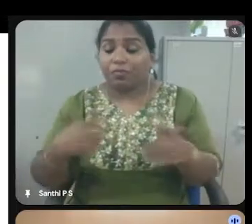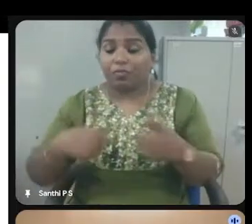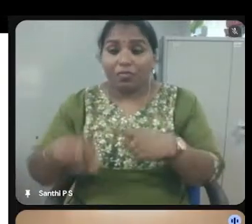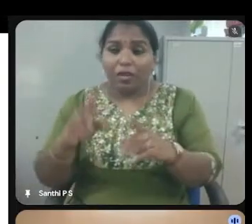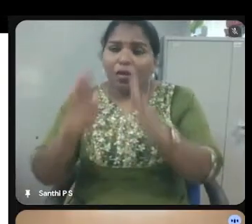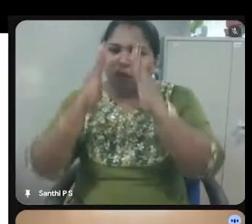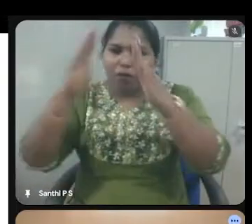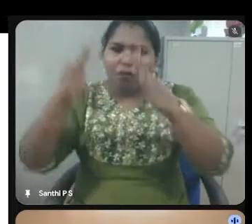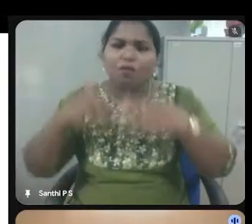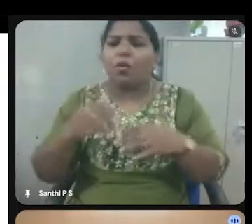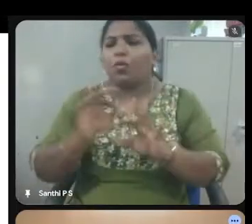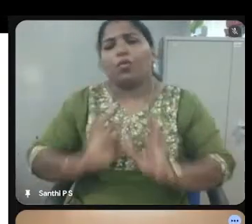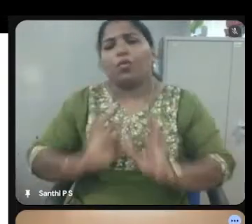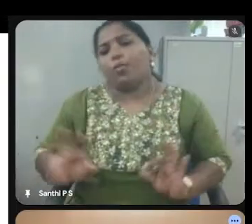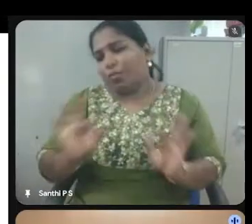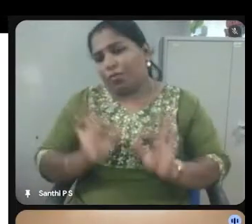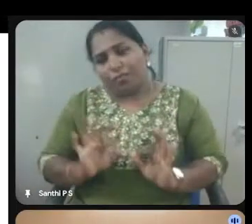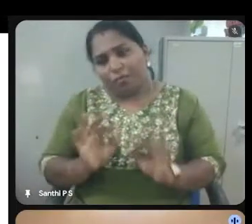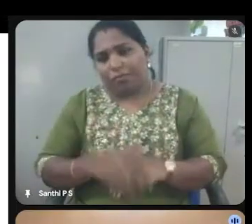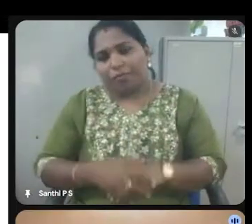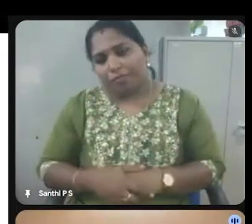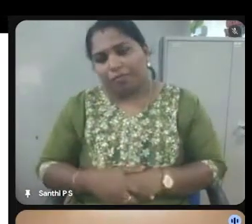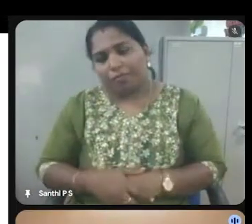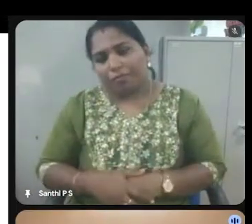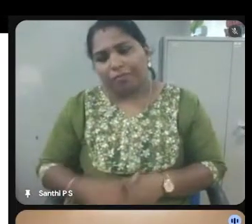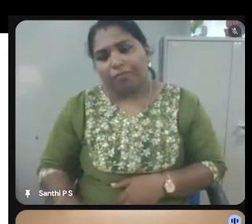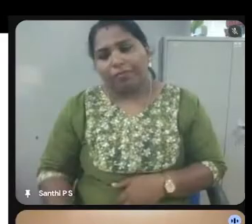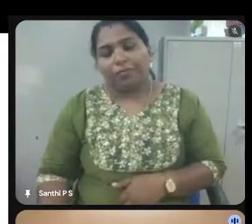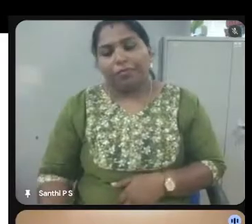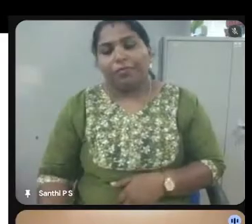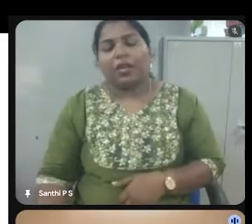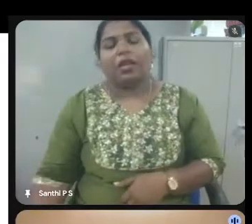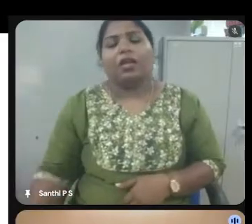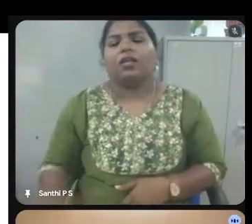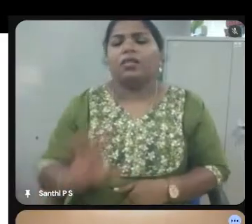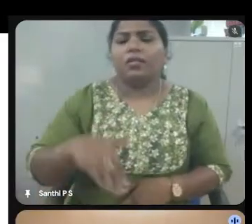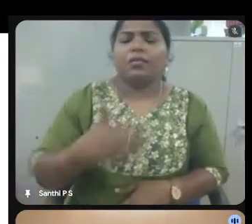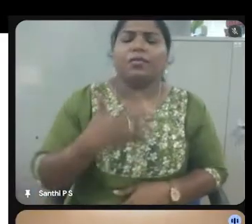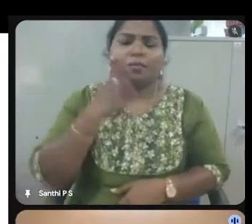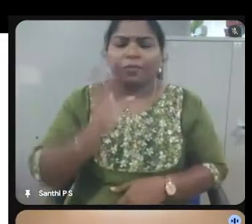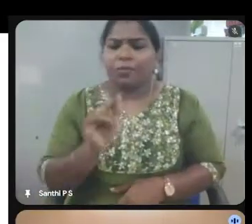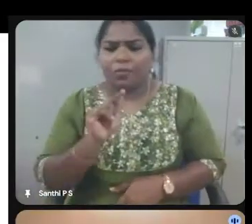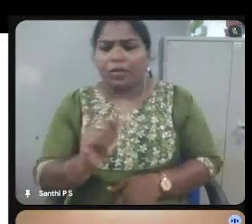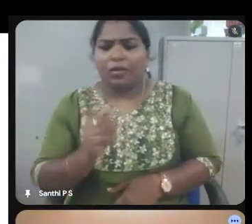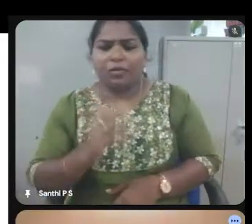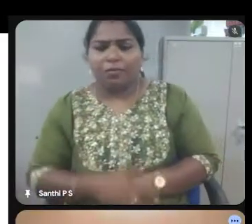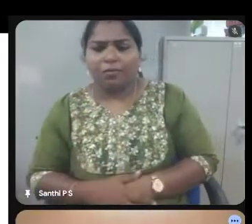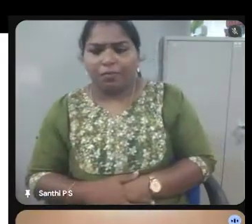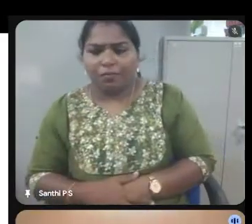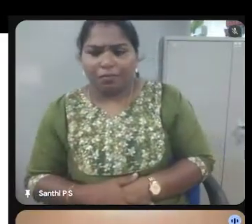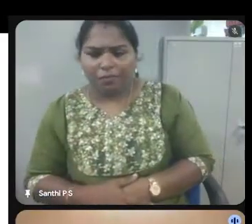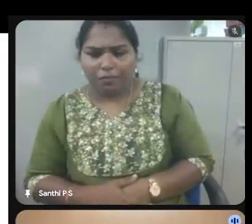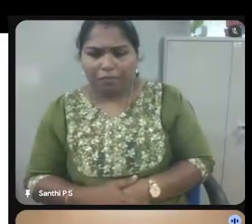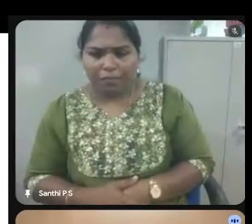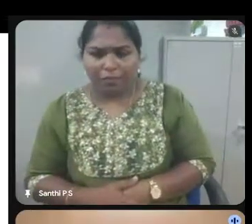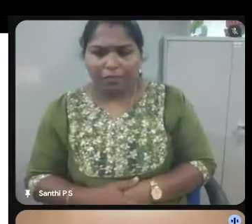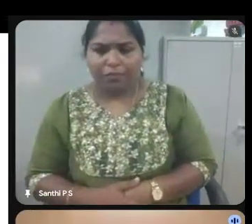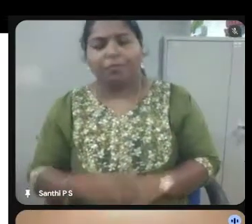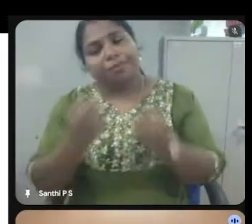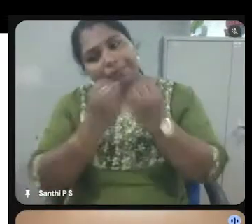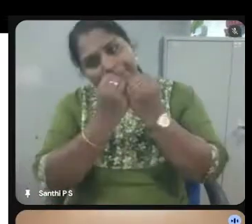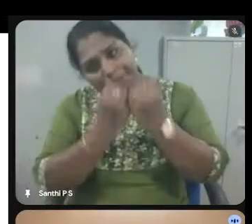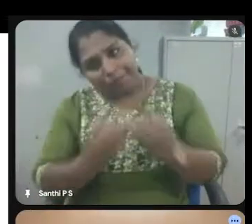ക്വാളിറ്റിയും ക്വാണ്ടിറ്റിയും അവിടെ കുറയും. ഇതും എടുത്തു പറയാൻ കാര്യം എന്ന് വെച്ചാൽ പല വീടുകളിലും ഈ ബാക്ക്ഗ്രൗണ്ട് അതായത് ടി വി